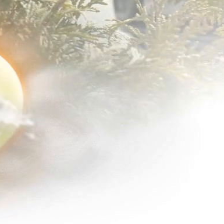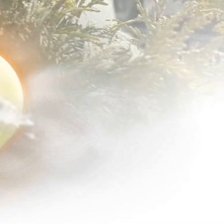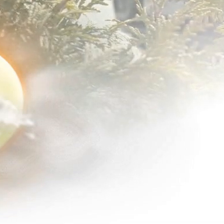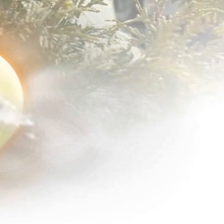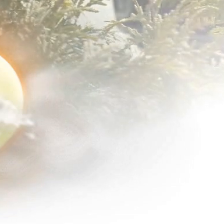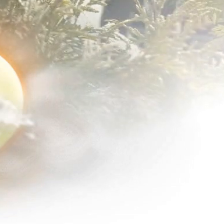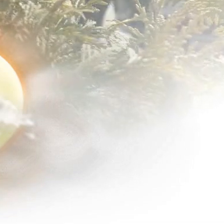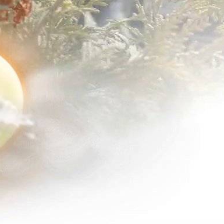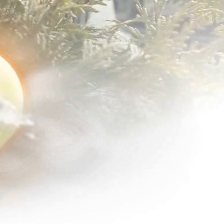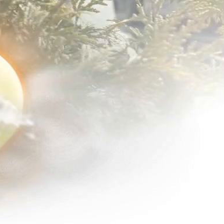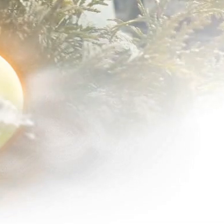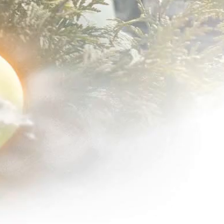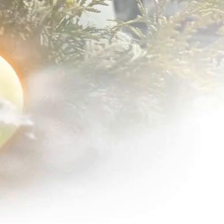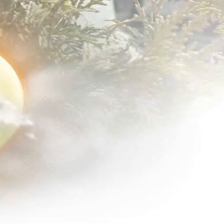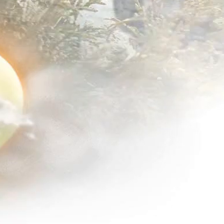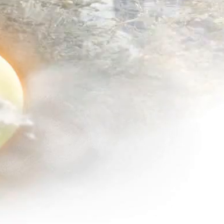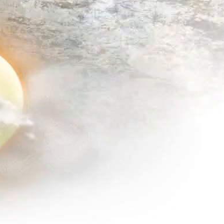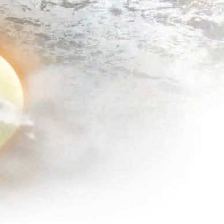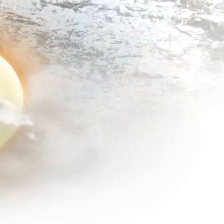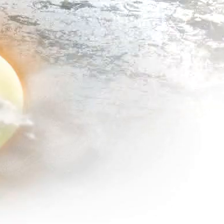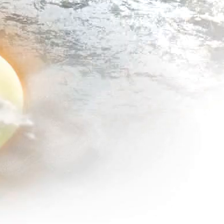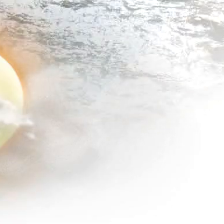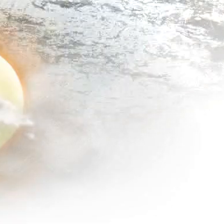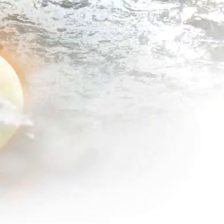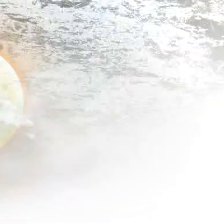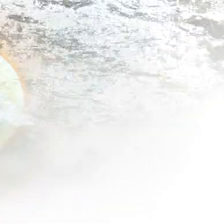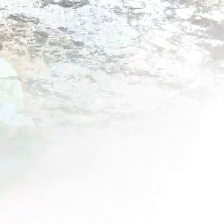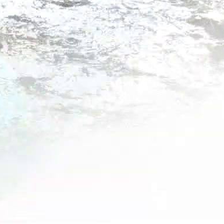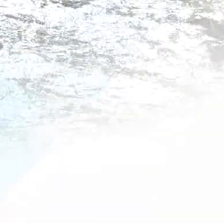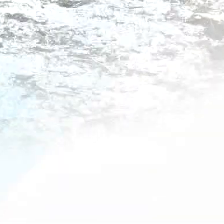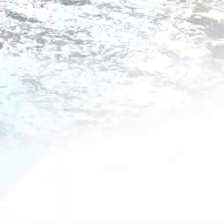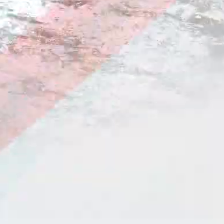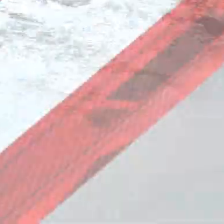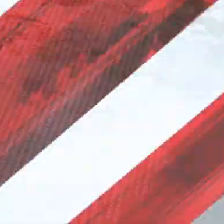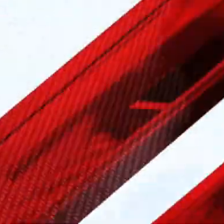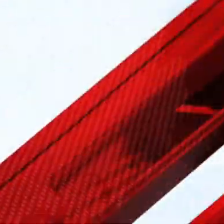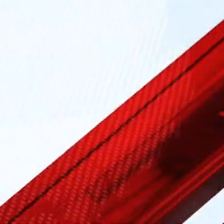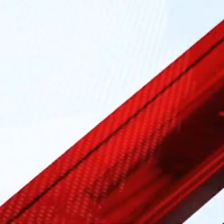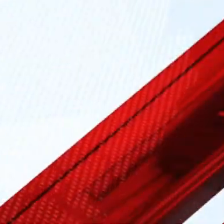без ападкаў. Вецер паўночна-заходні 4-6 метраў за секунду.